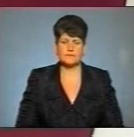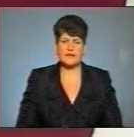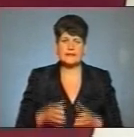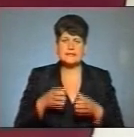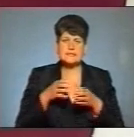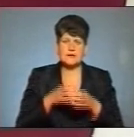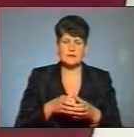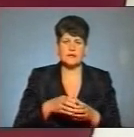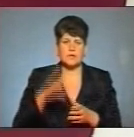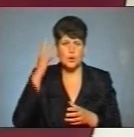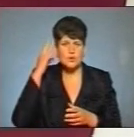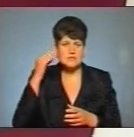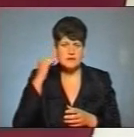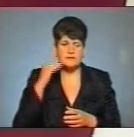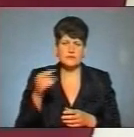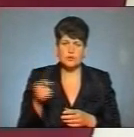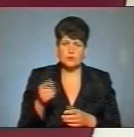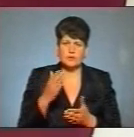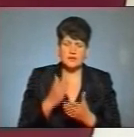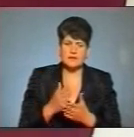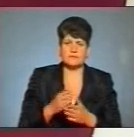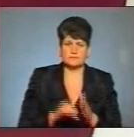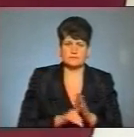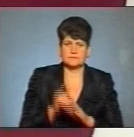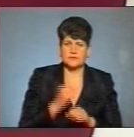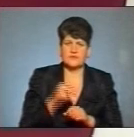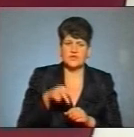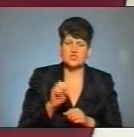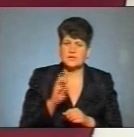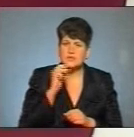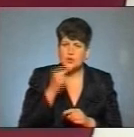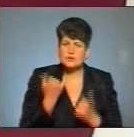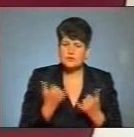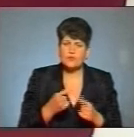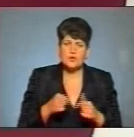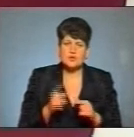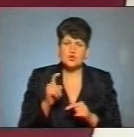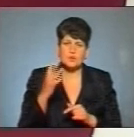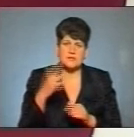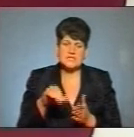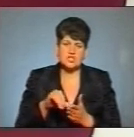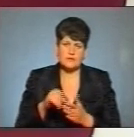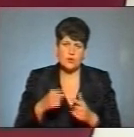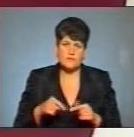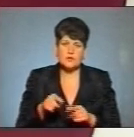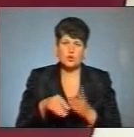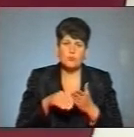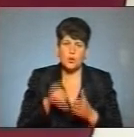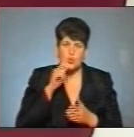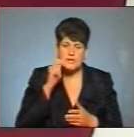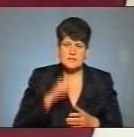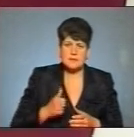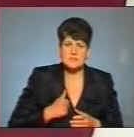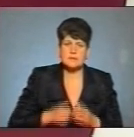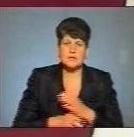Десантно-козацький рій українського козацтва діє в Тернополі з 2013 року. Нині в організації 150 членів. Вони допомагають українським бійцям